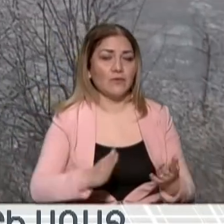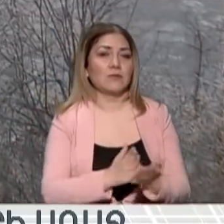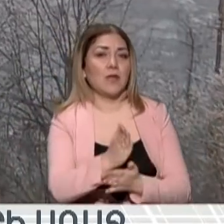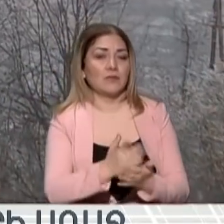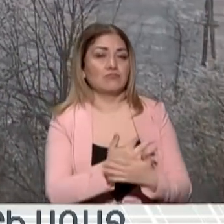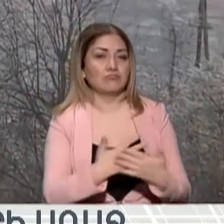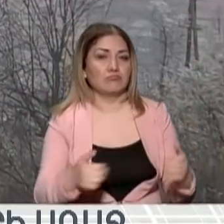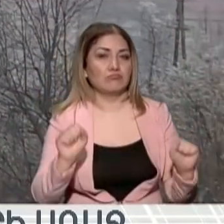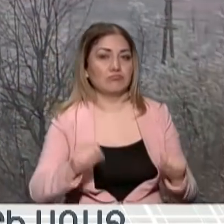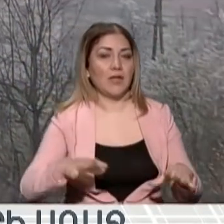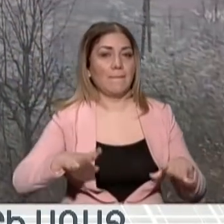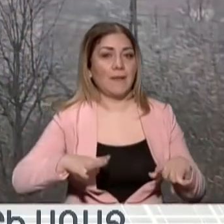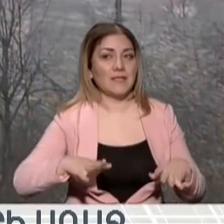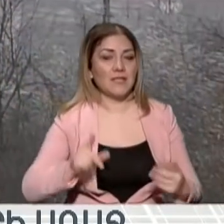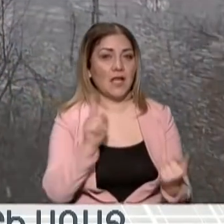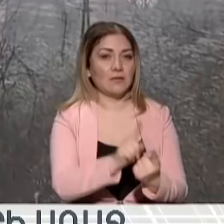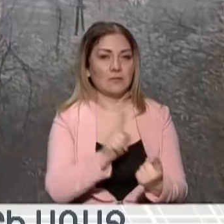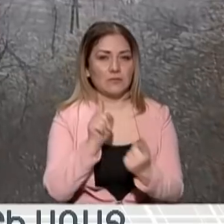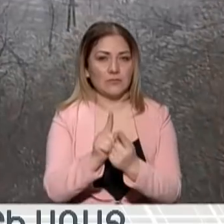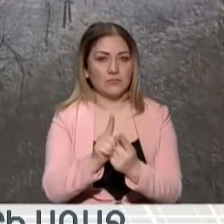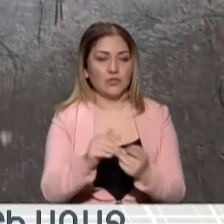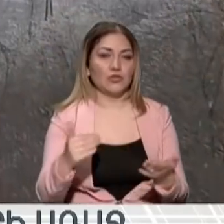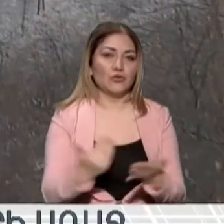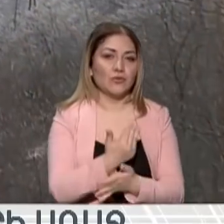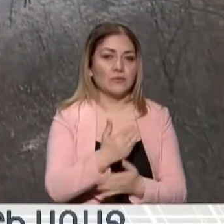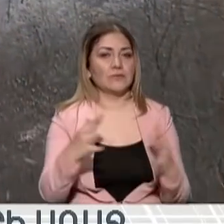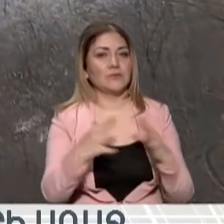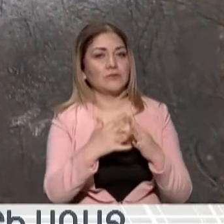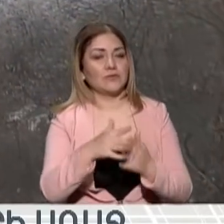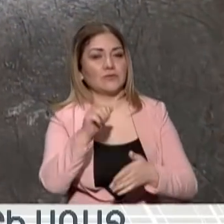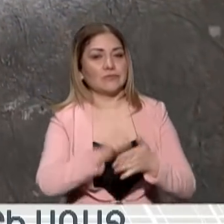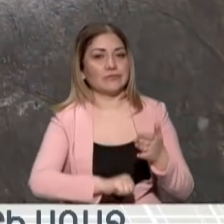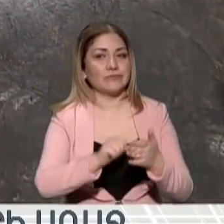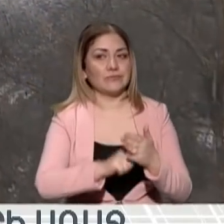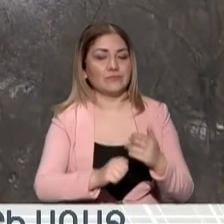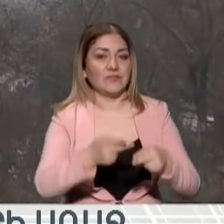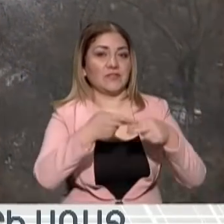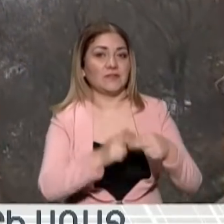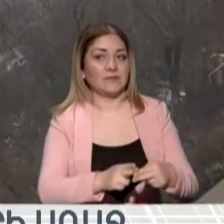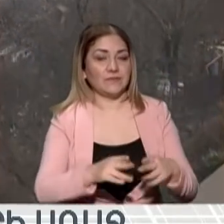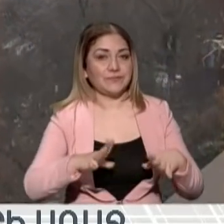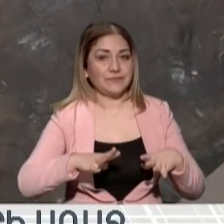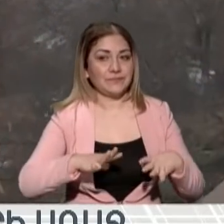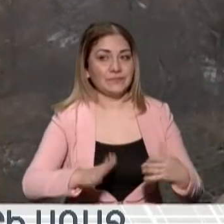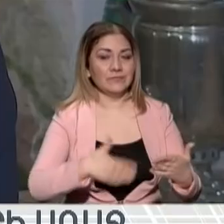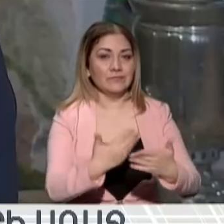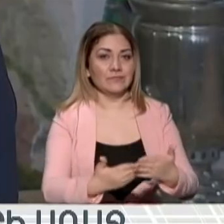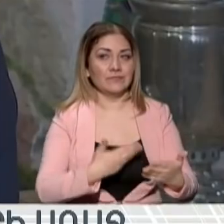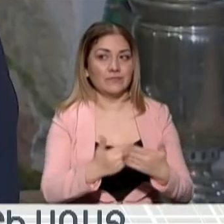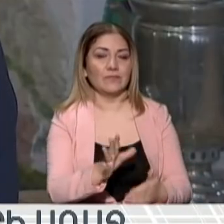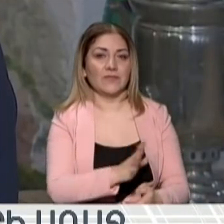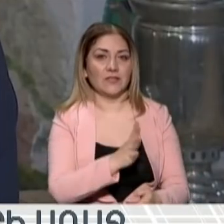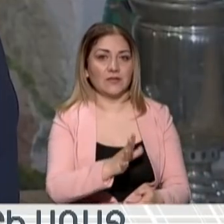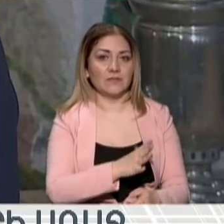սպասարկման ոլորտում, գործարարների հետ հանդիպումներում, թե նոր, թե պատերազմի հետևանքով անավարտ մնացած բիզնես առաջարկներ